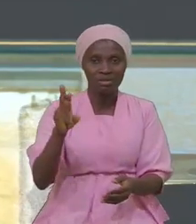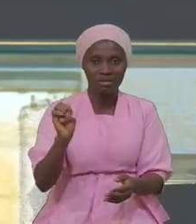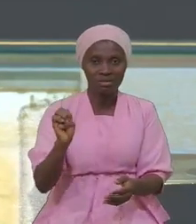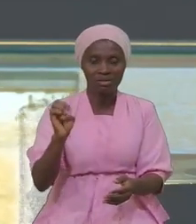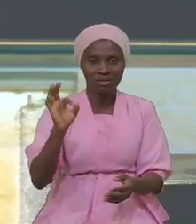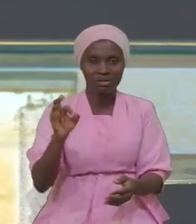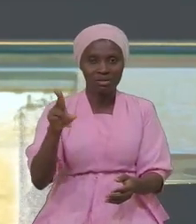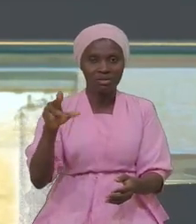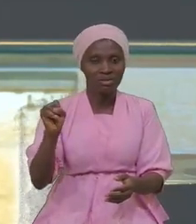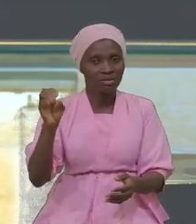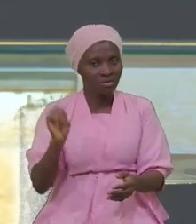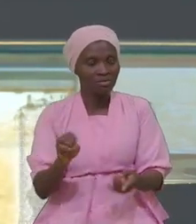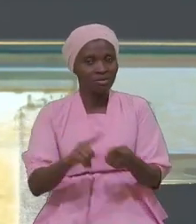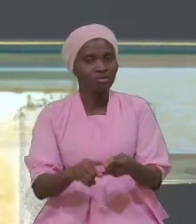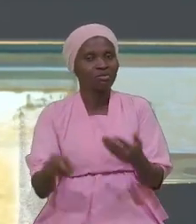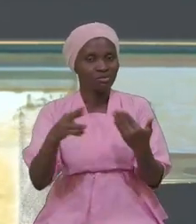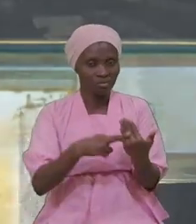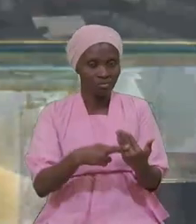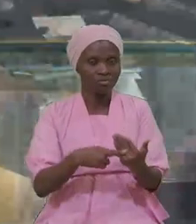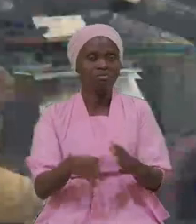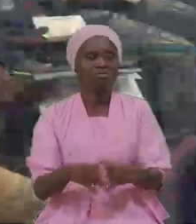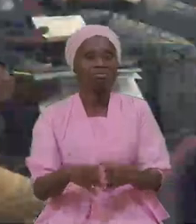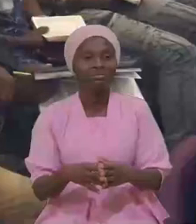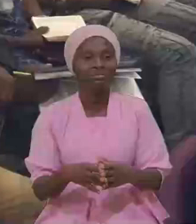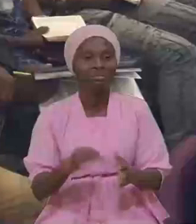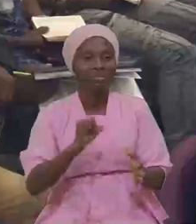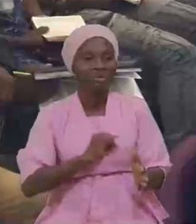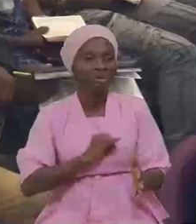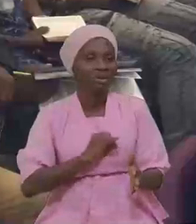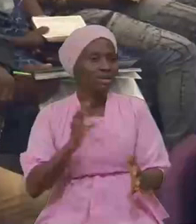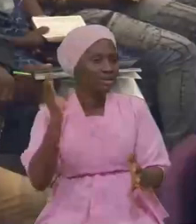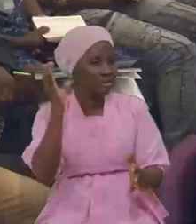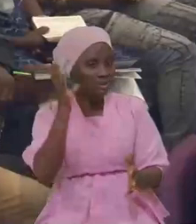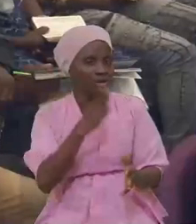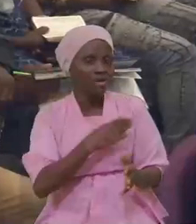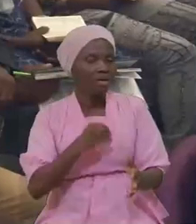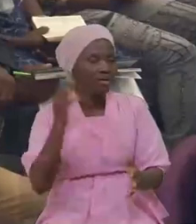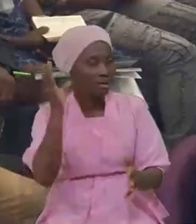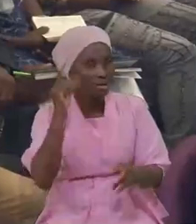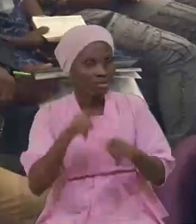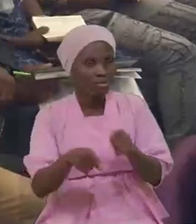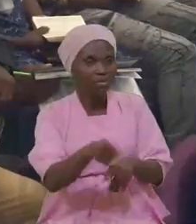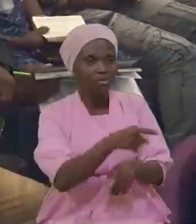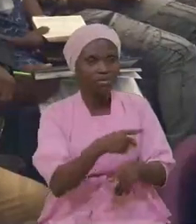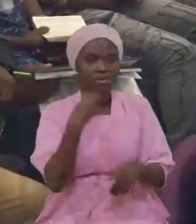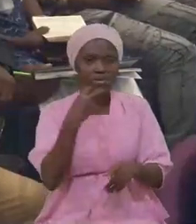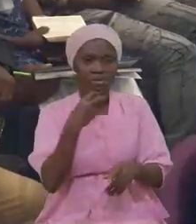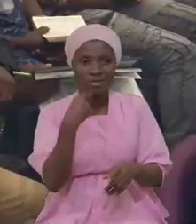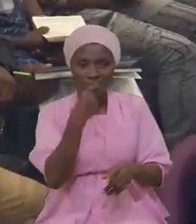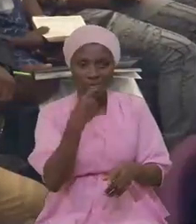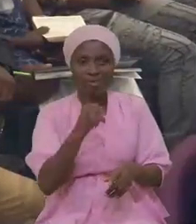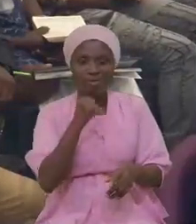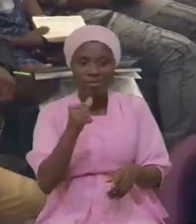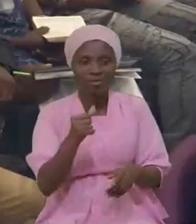convertir. Je suis attentif et j'écoute. Il ne parle pas comme il devait. Aucun ne